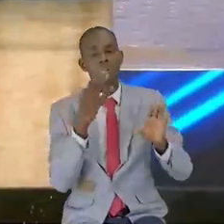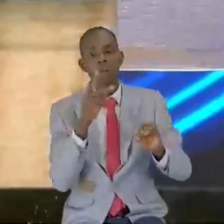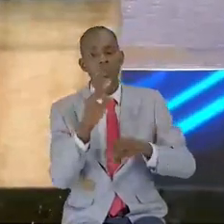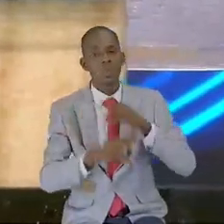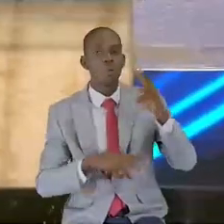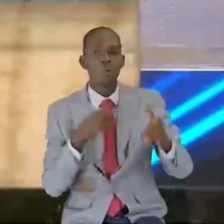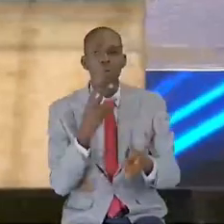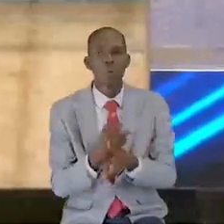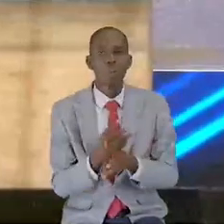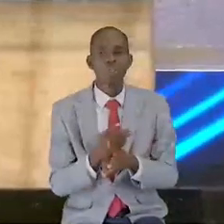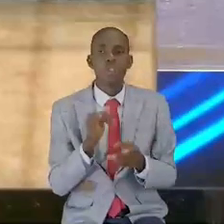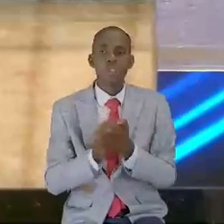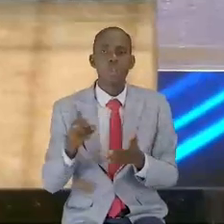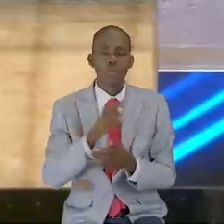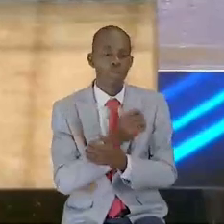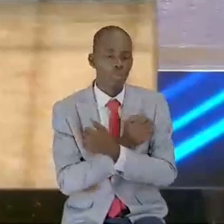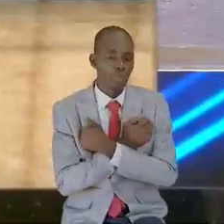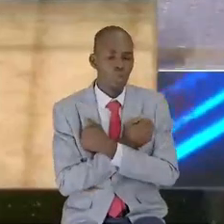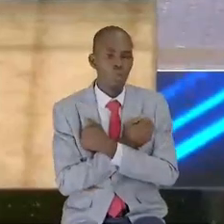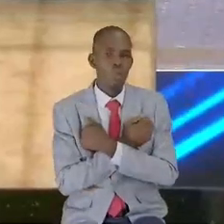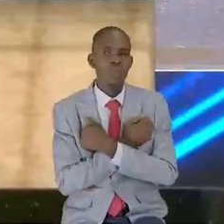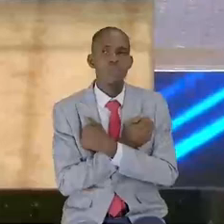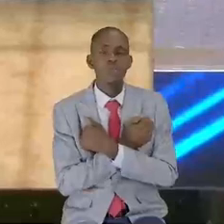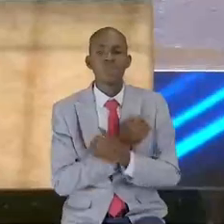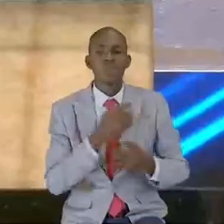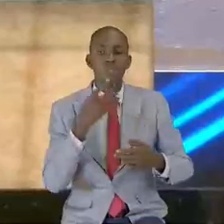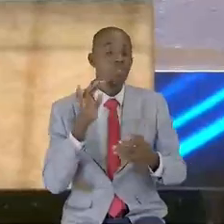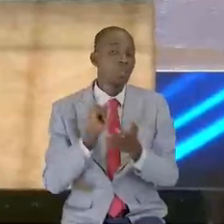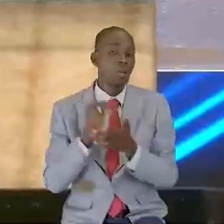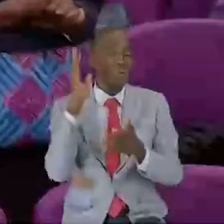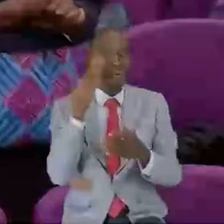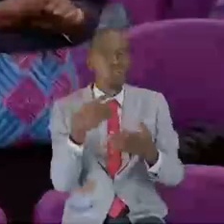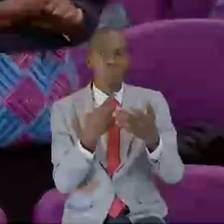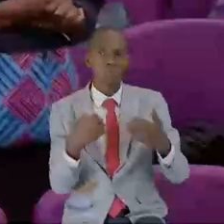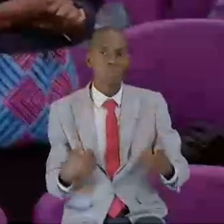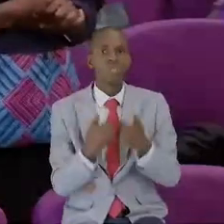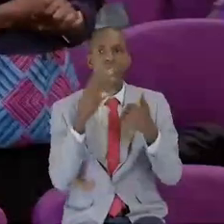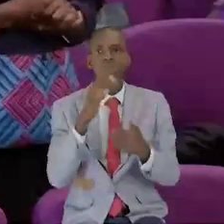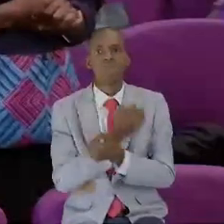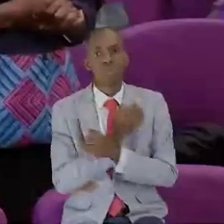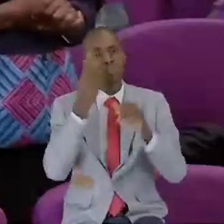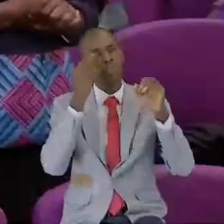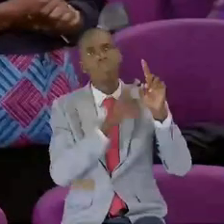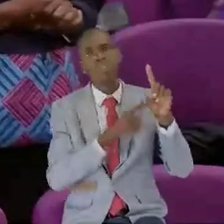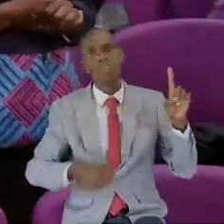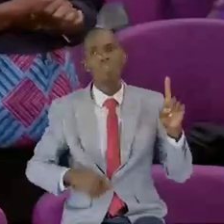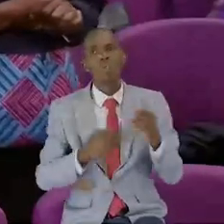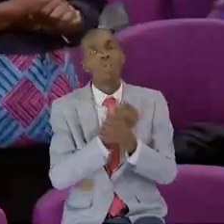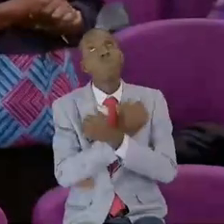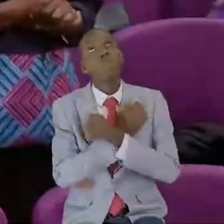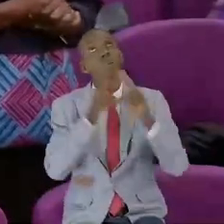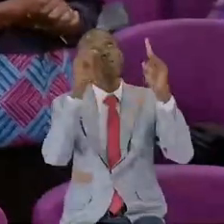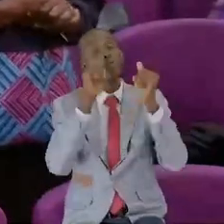ne puisse rivaliser l'amour que tu as pour Dieu. Tu l'aimes de tout ton cœur, toute ton âme, toute